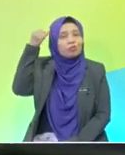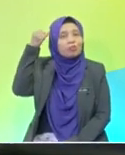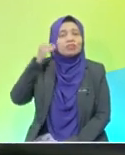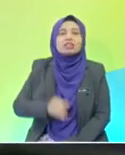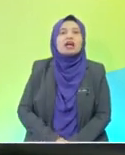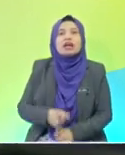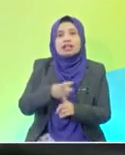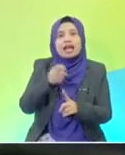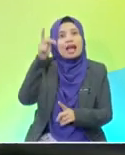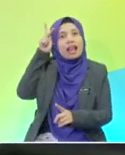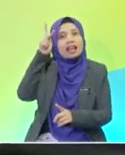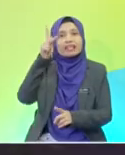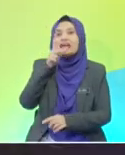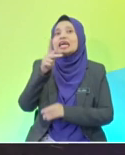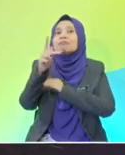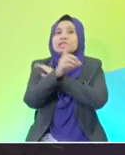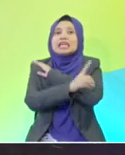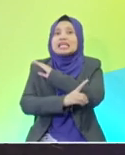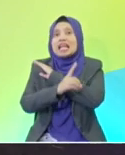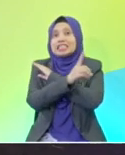ke lantana Alhamdulillah